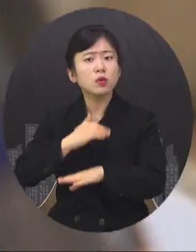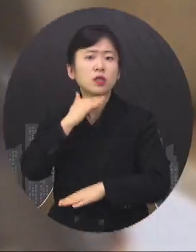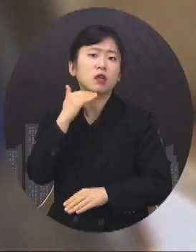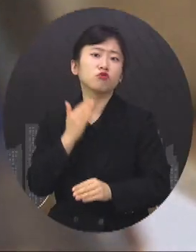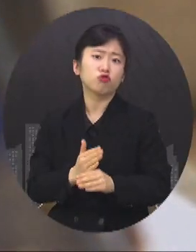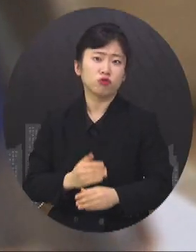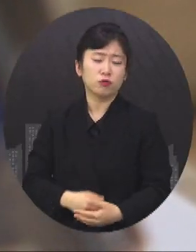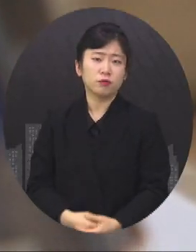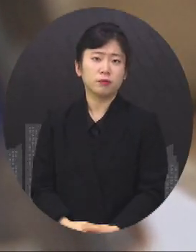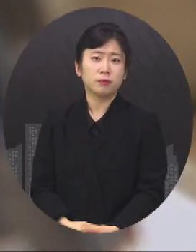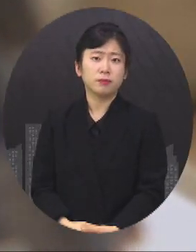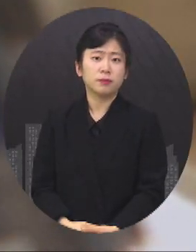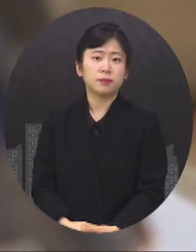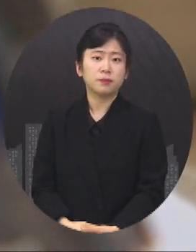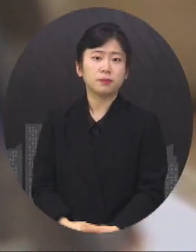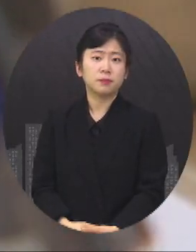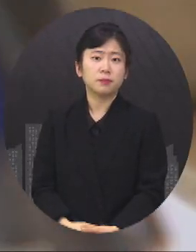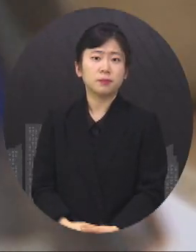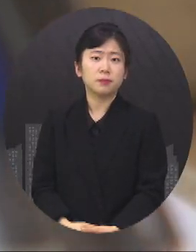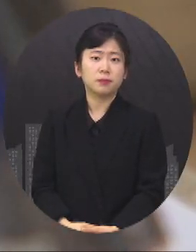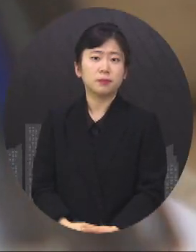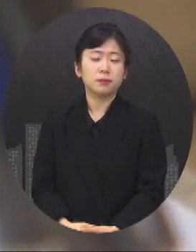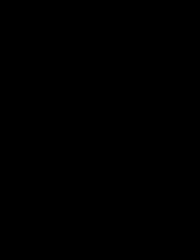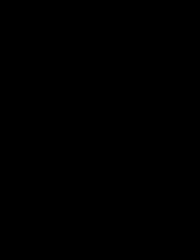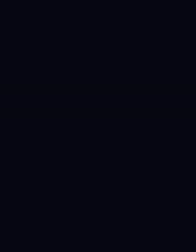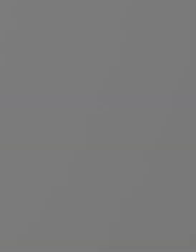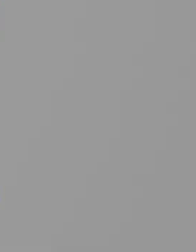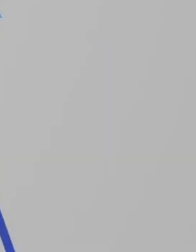있습니다 mbc 뉴스 치는 점입니다